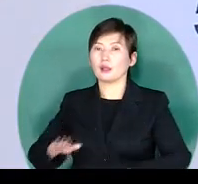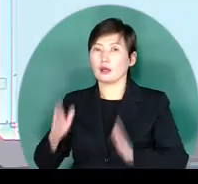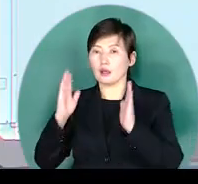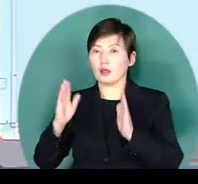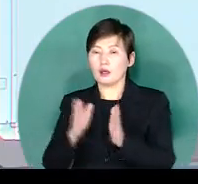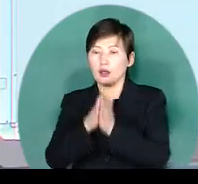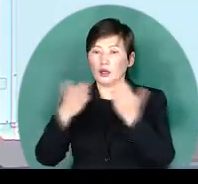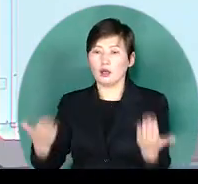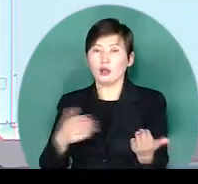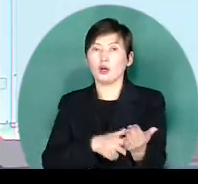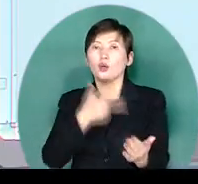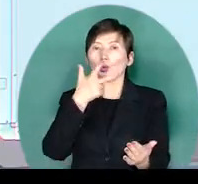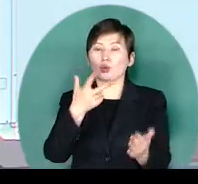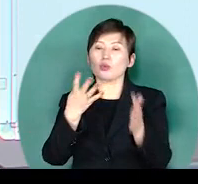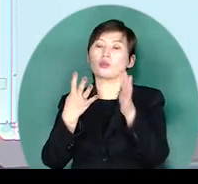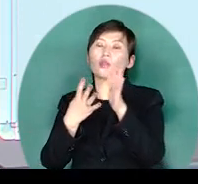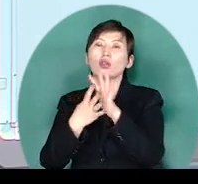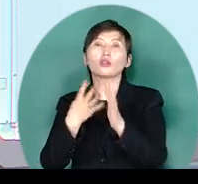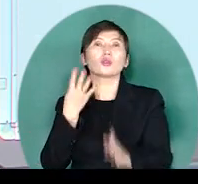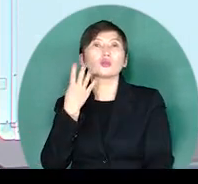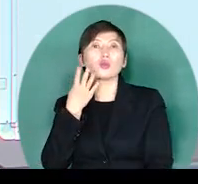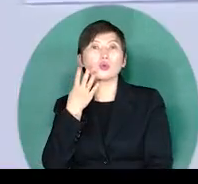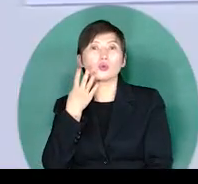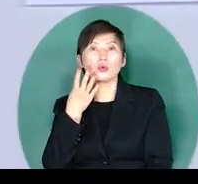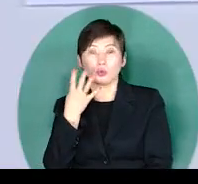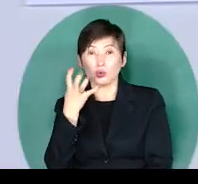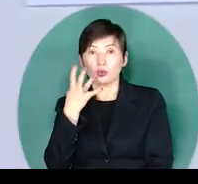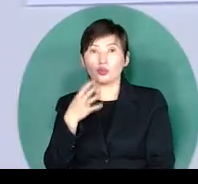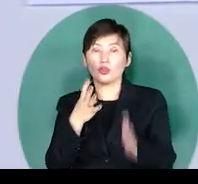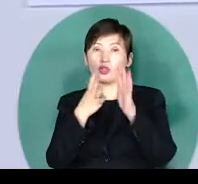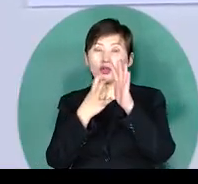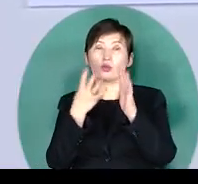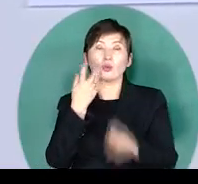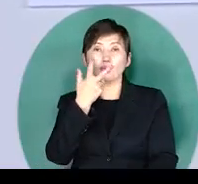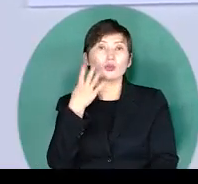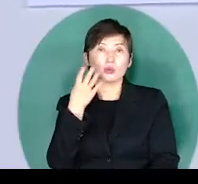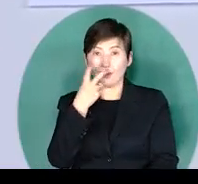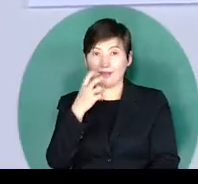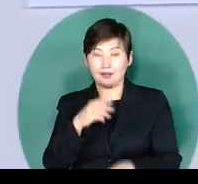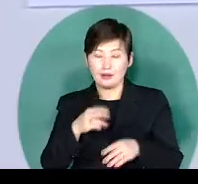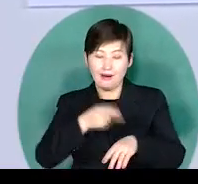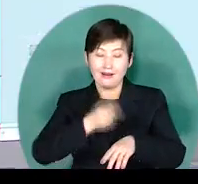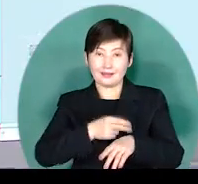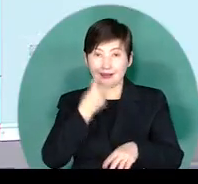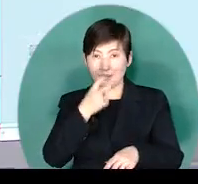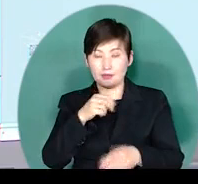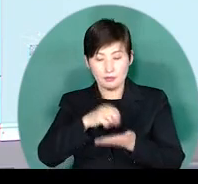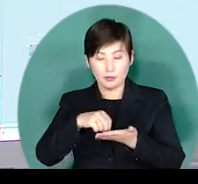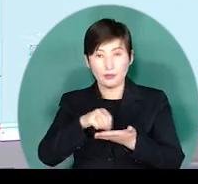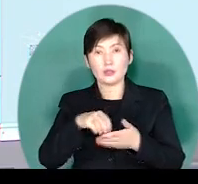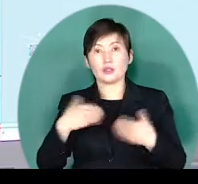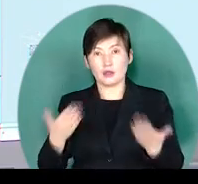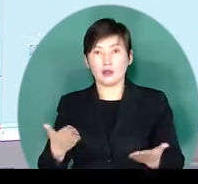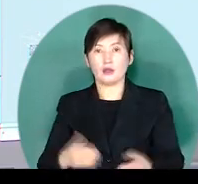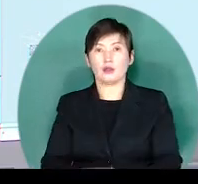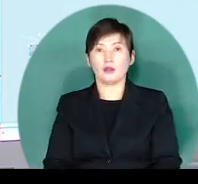маань сурхчгийн 394 дугаар дасгалыг бүгдээрээ хамтдаа ажиллая. Ном дээр давхар балийн харандаагаараа тэмдэглээд яваарай. За